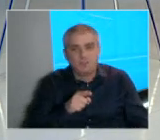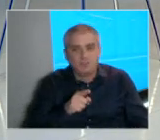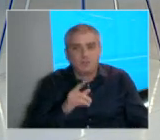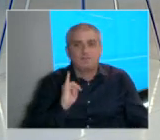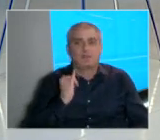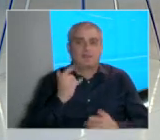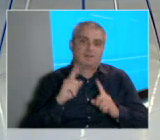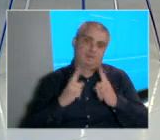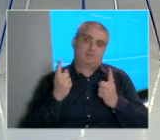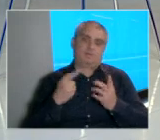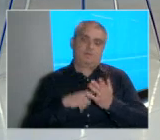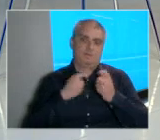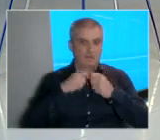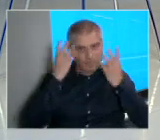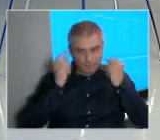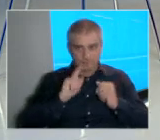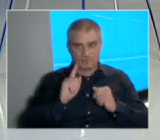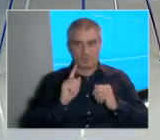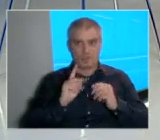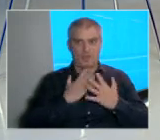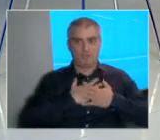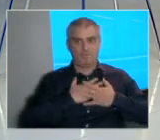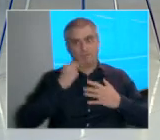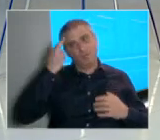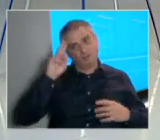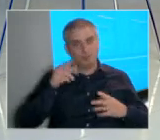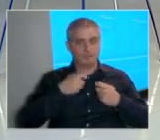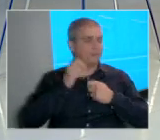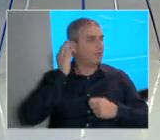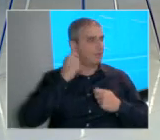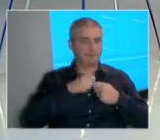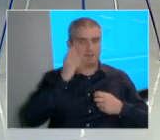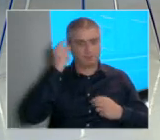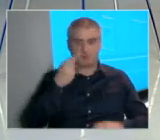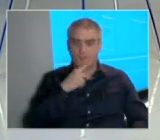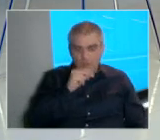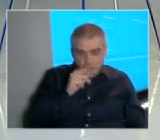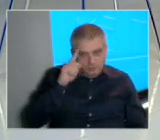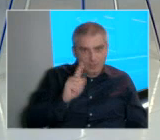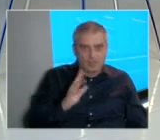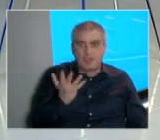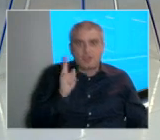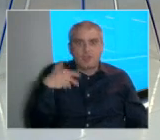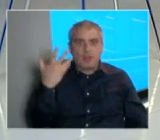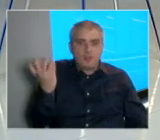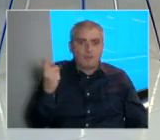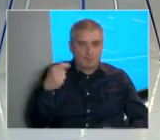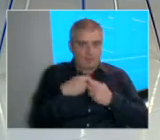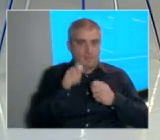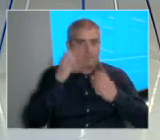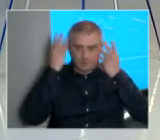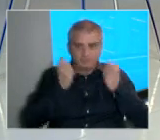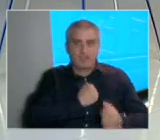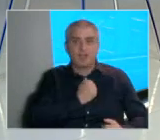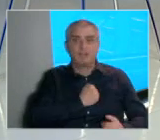זה כן אירוני, כי הם ככה הח"כים החרדים לא כל כך... שמע, מקורביי מתעקשים שהוא ממש לחש ולא ידע. איך יכול להיות? אבל היא חברה כנסת